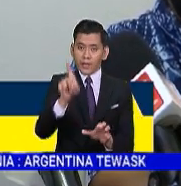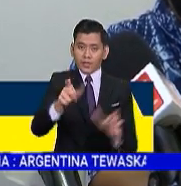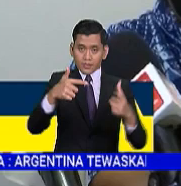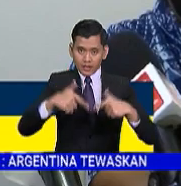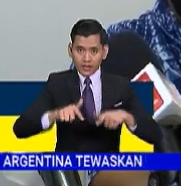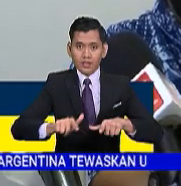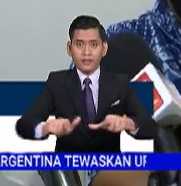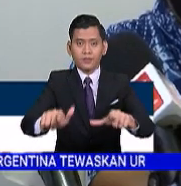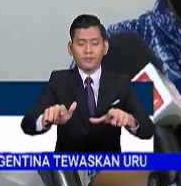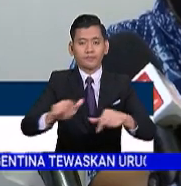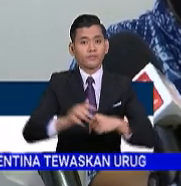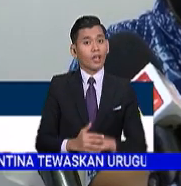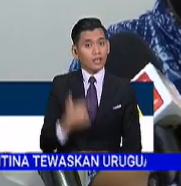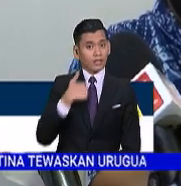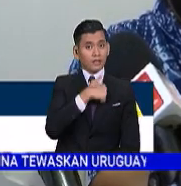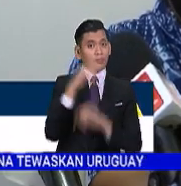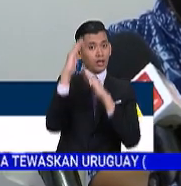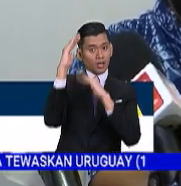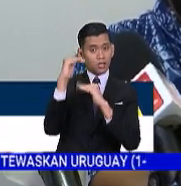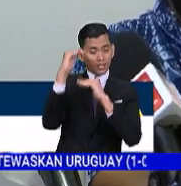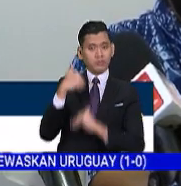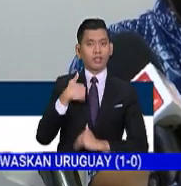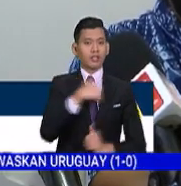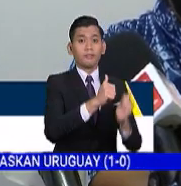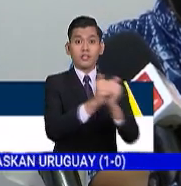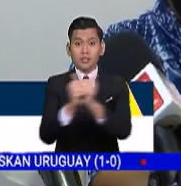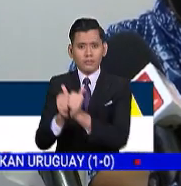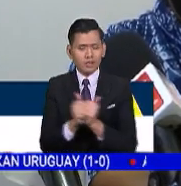sememangnya diperlukan dan kita berharap kita sama-sama